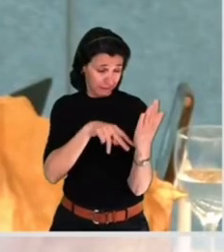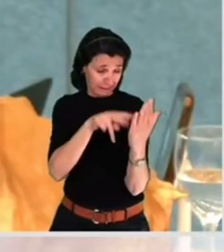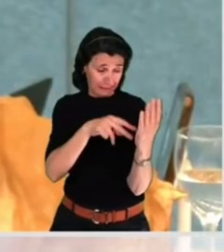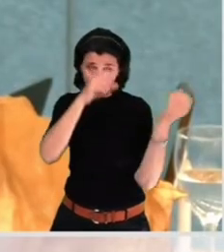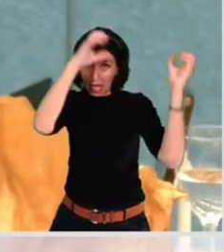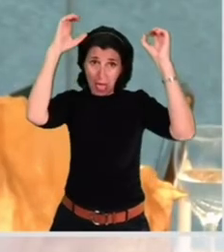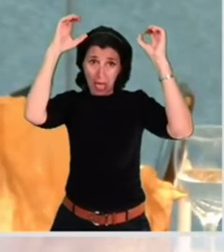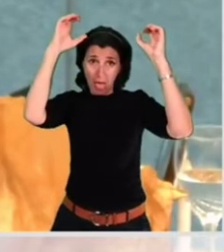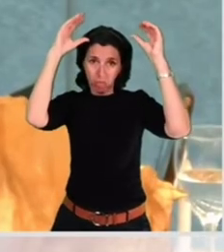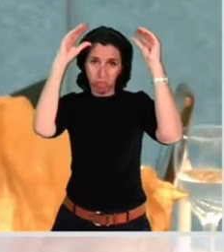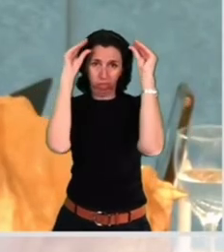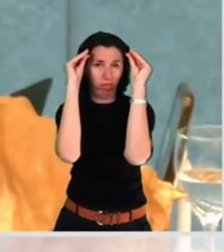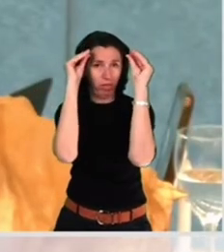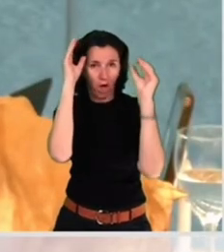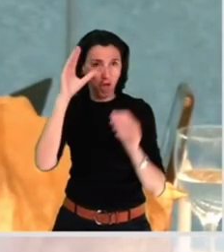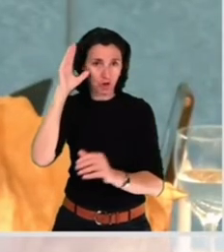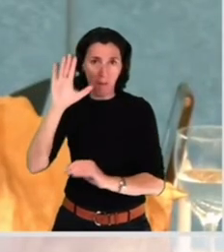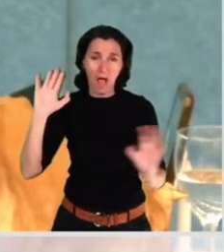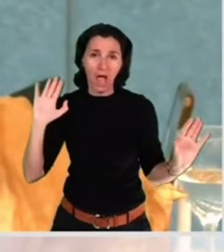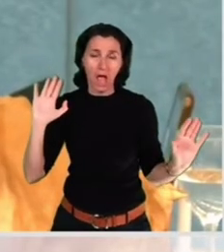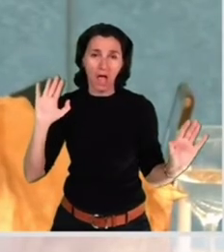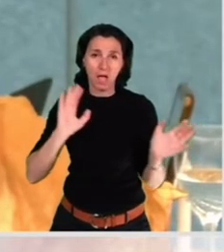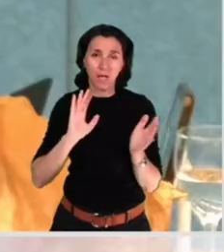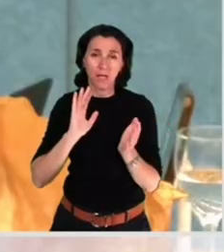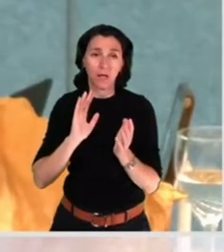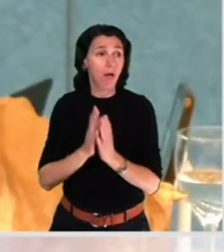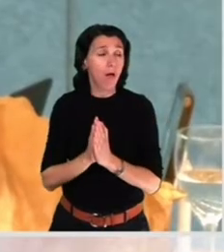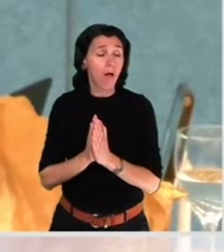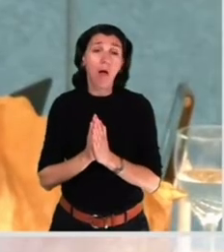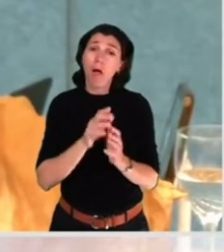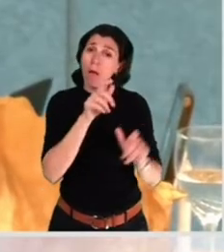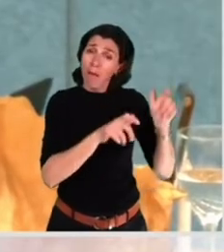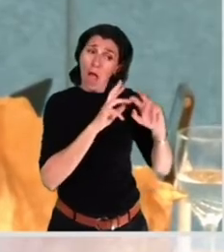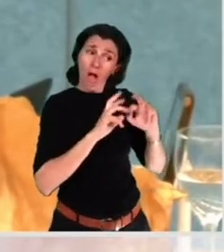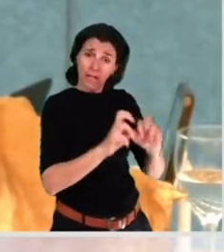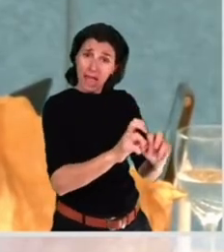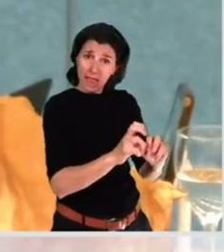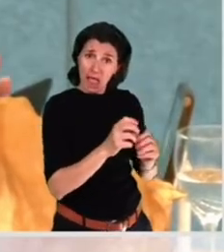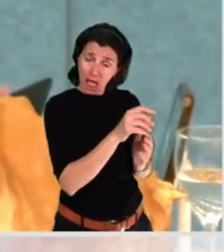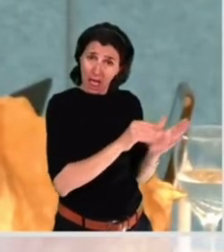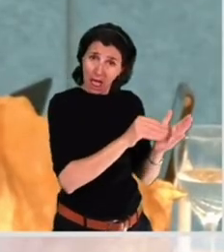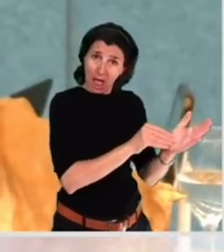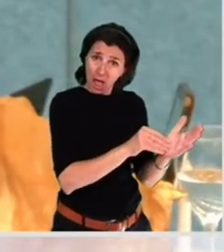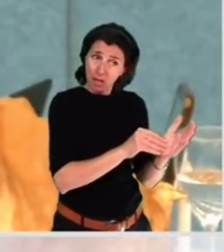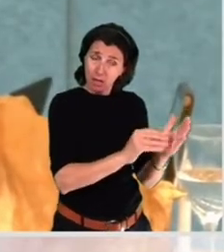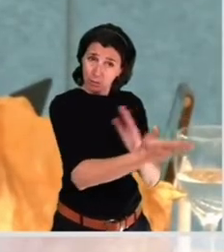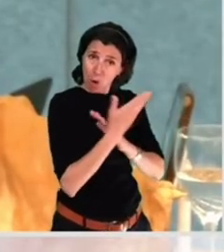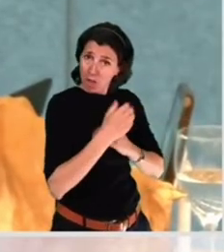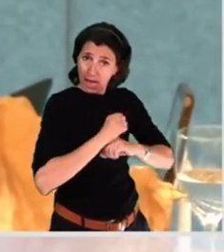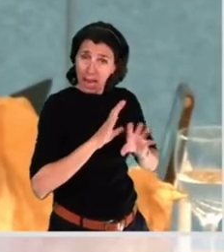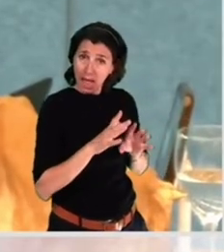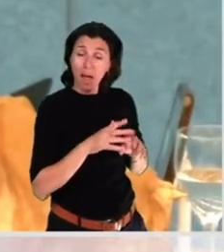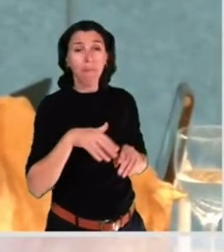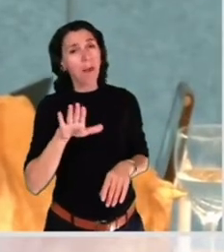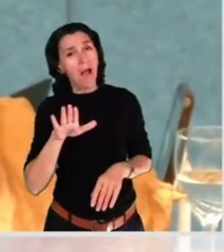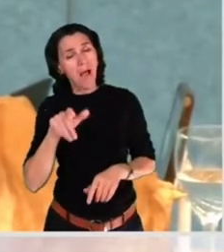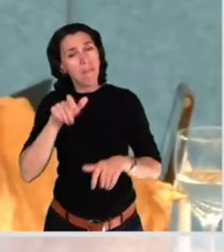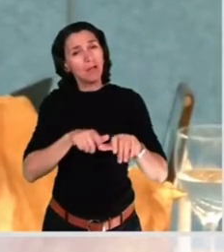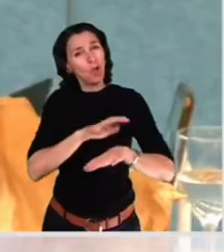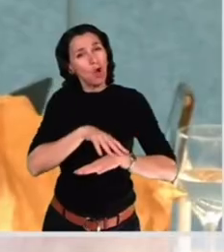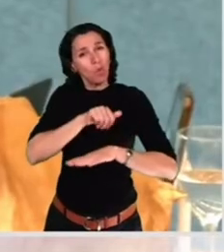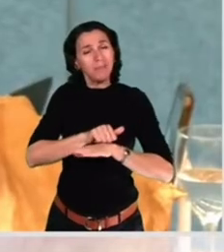tourné au cauchemar. Et les contributeurs de l'enquête l'ont d'ailleurs bien fait ressortir. Mais cela n'a pas empêché le commissaire enquêteur